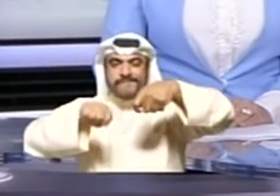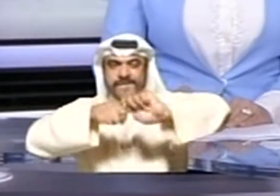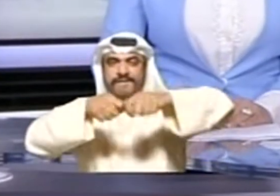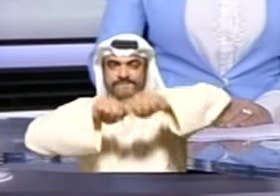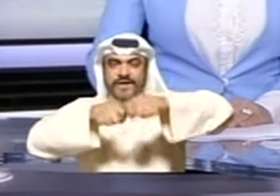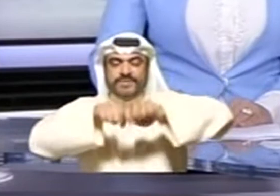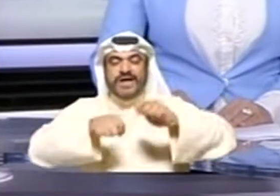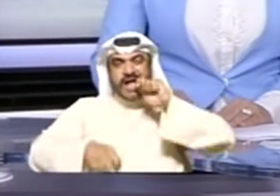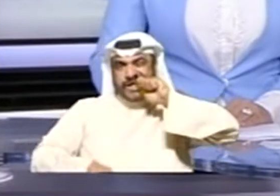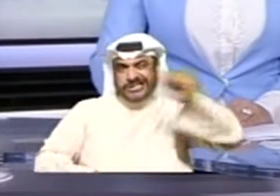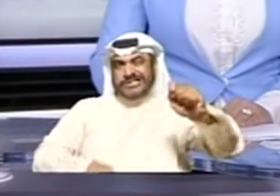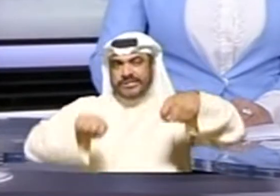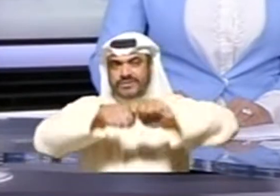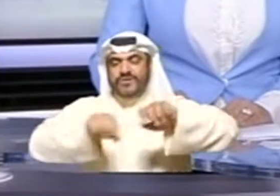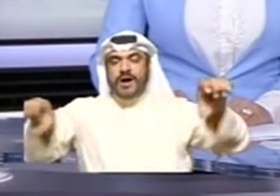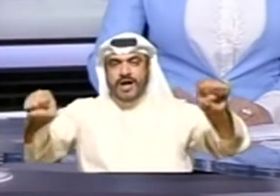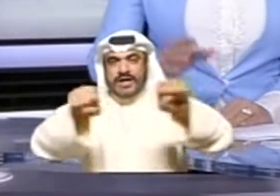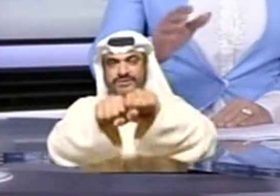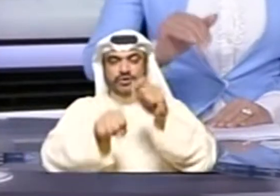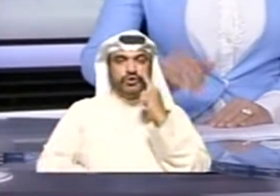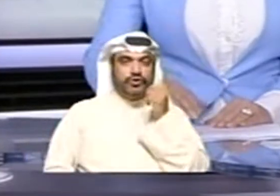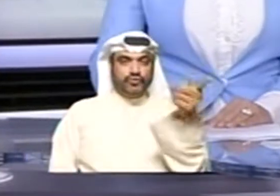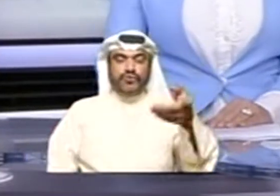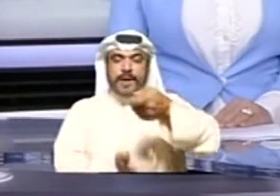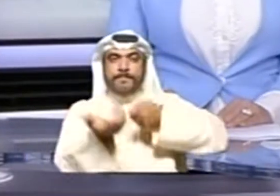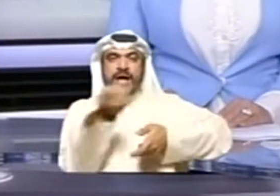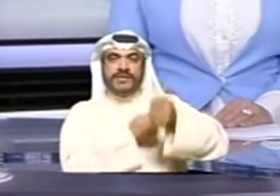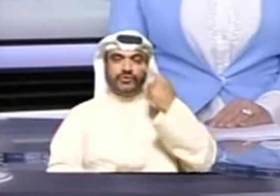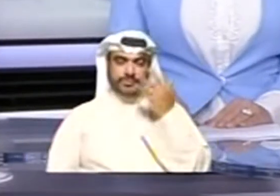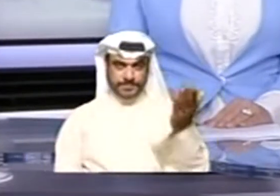شملت منطقة جليب الشيوخ وأعد لنا هذا التقرير.